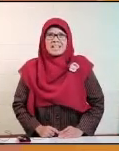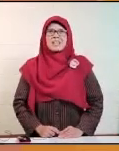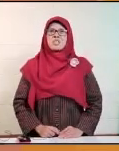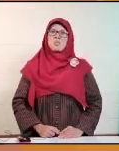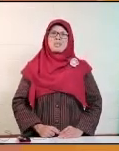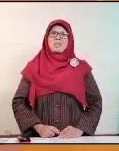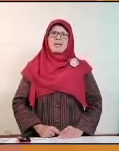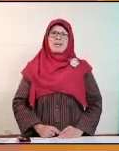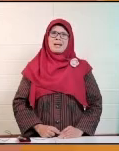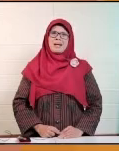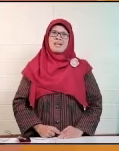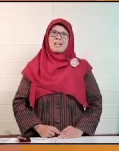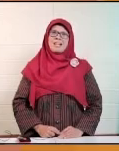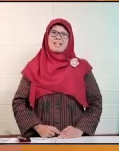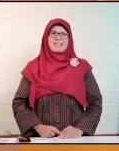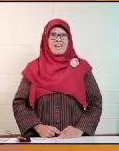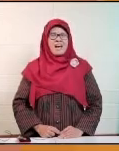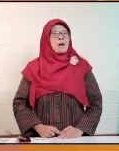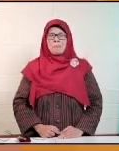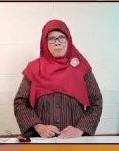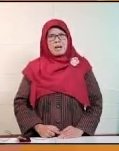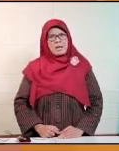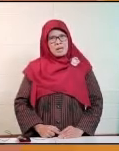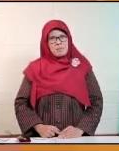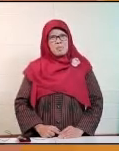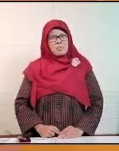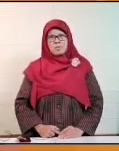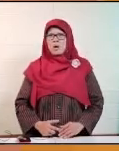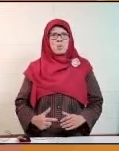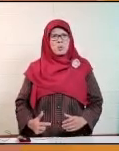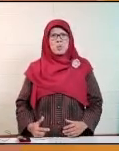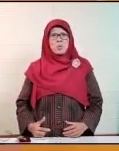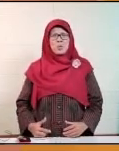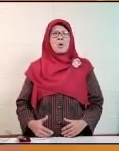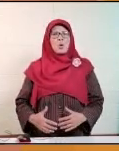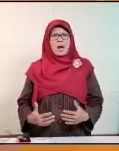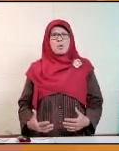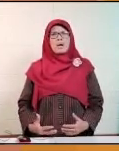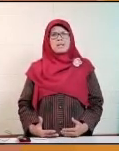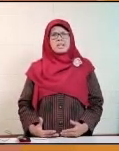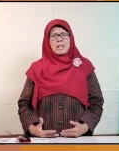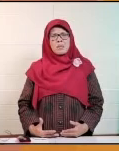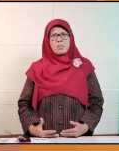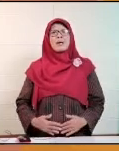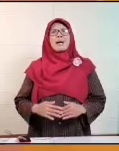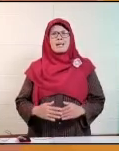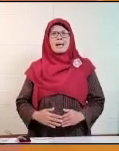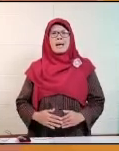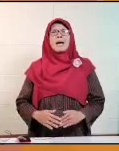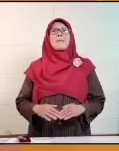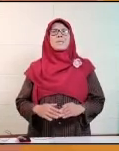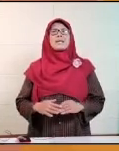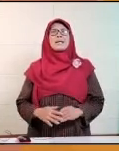kali-kalian semuanya gitu ya Bapak dan Ibu juga guru-guru orang-orang disekitarmu